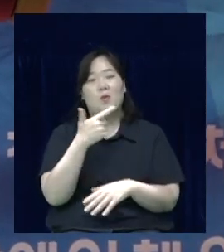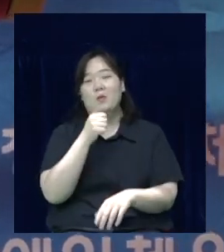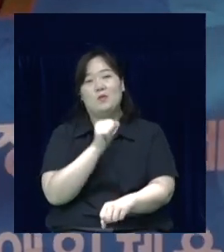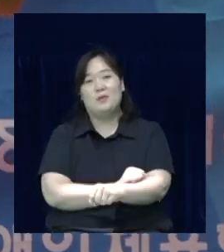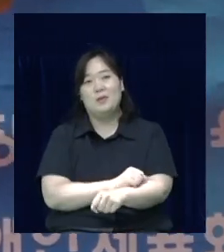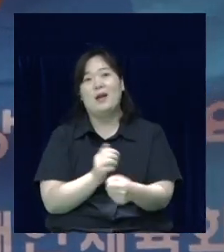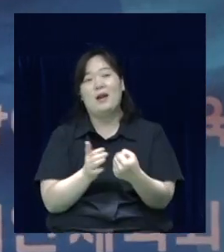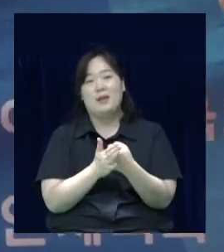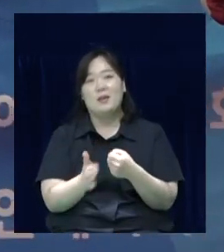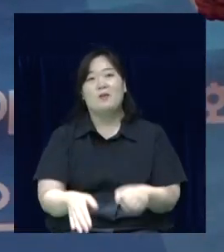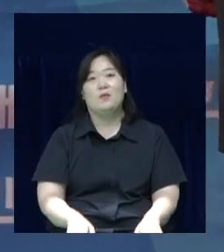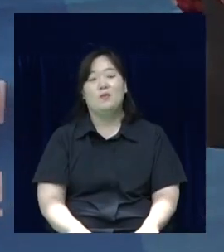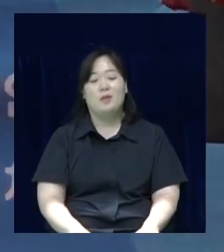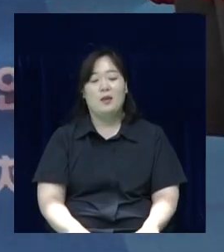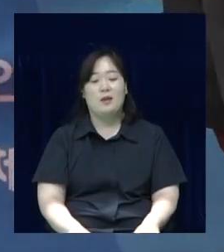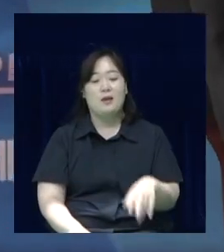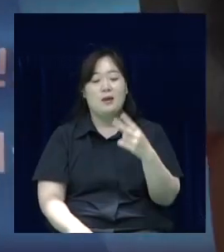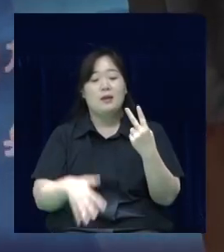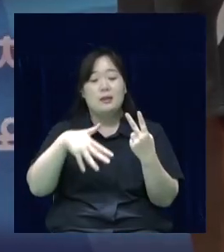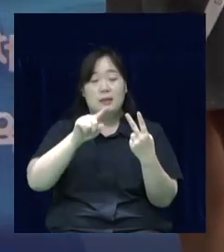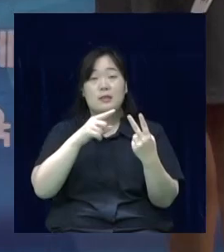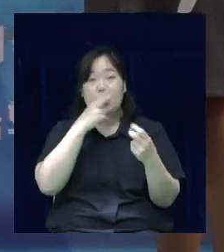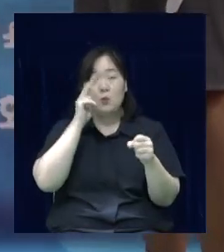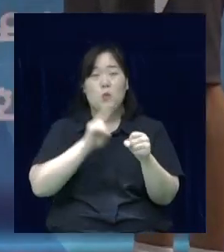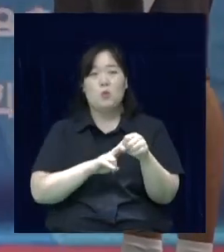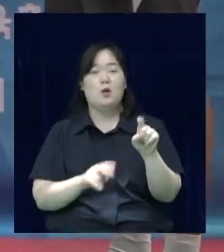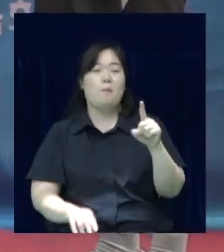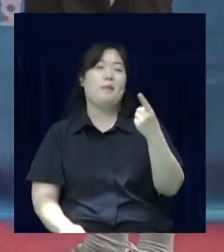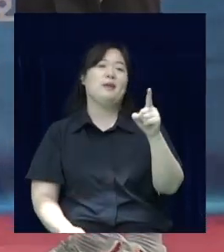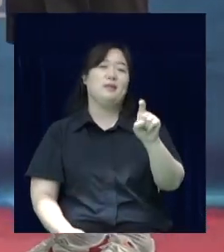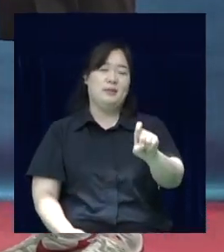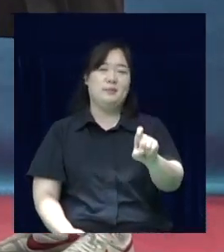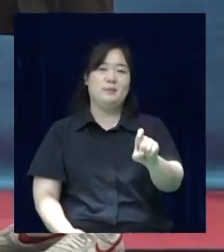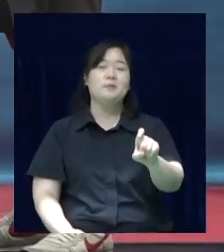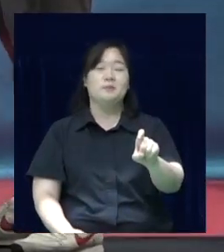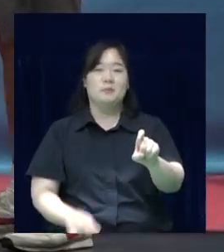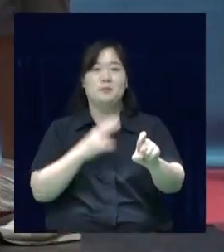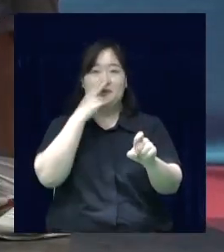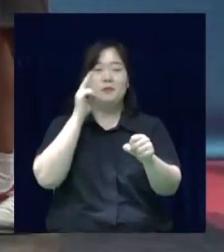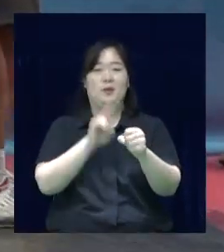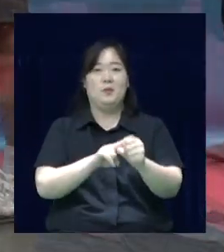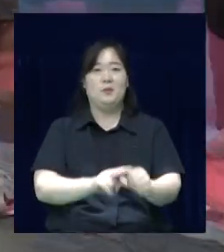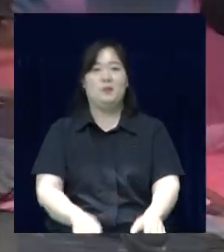선수의 파워리프팅 2차 시도 110kg 이제 이어지겠습니다.